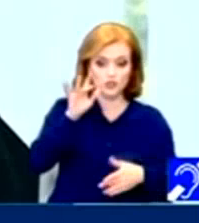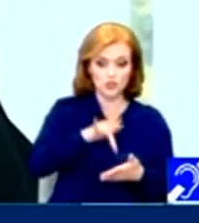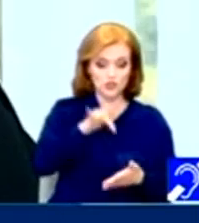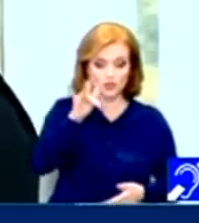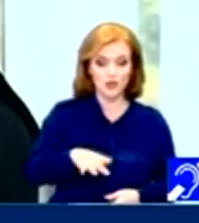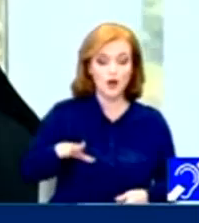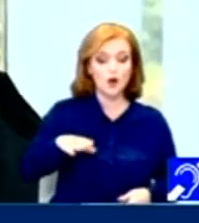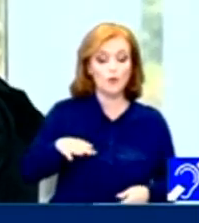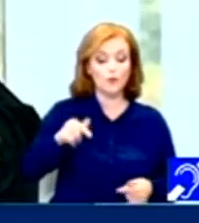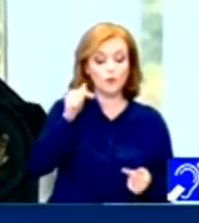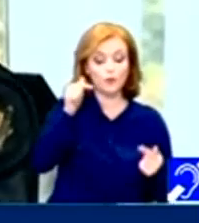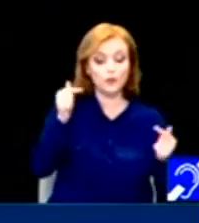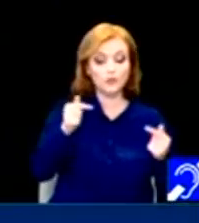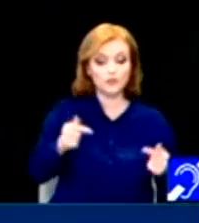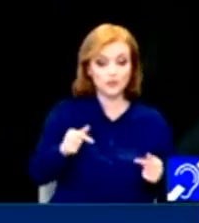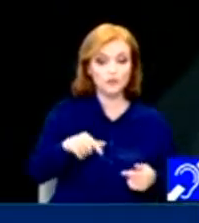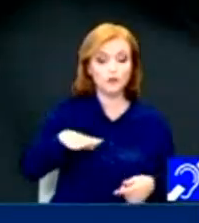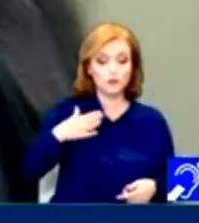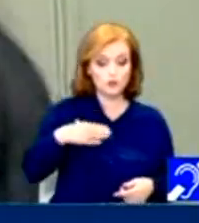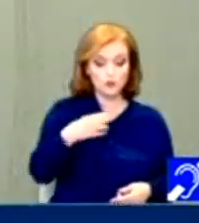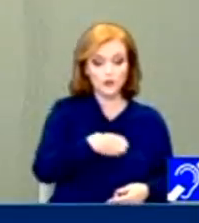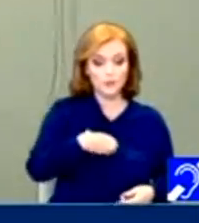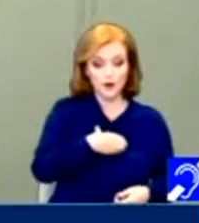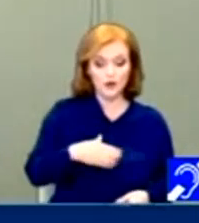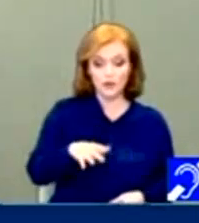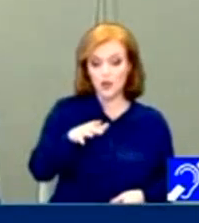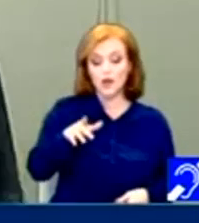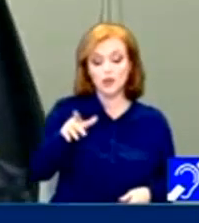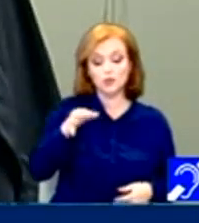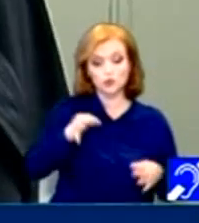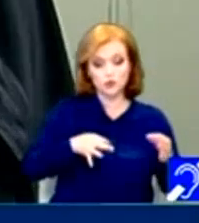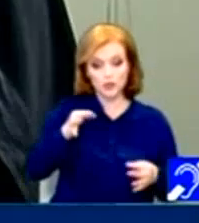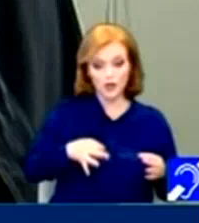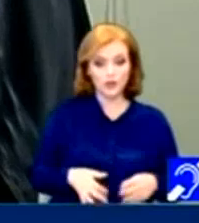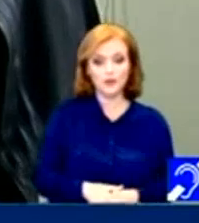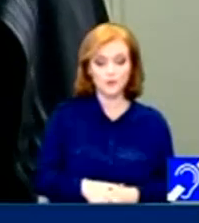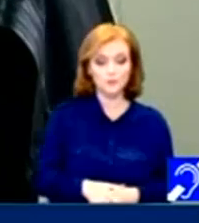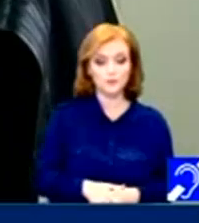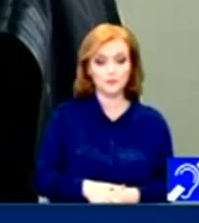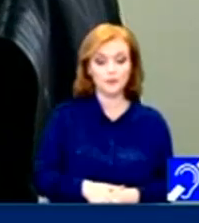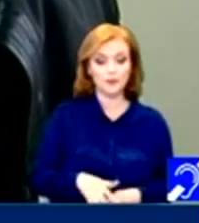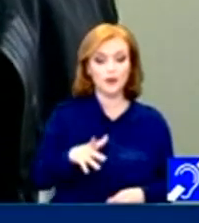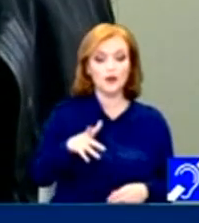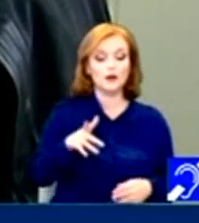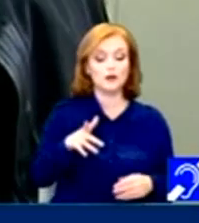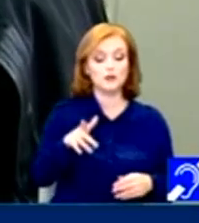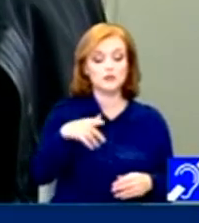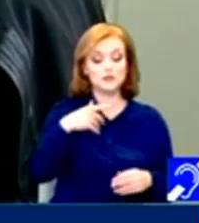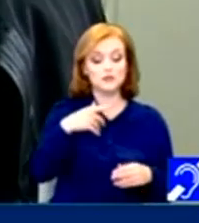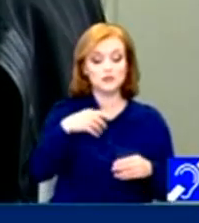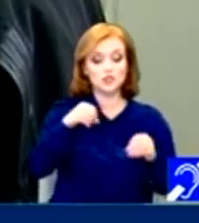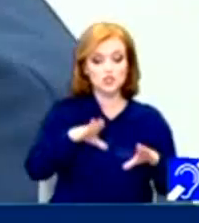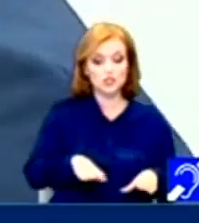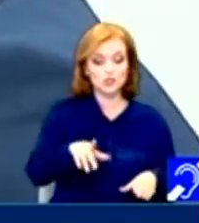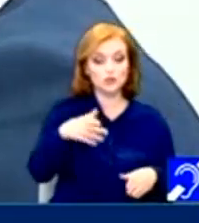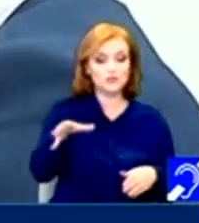Potrivit fostului primar interimar al municipiului Chișinău, judecătorii au recunoscut validitatea peste 800 de semnături pe care Codreanu